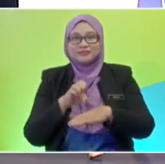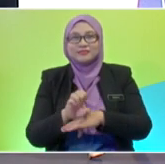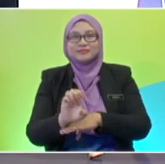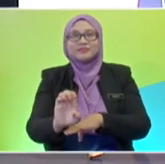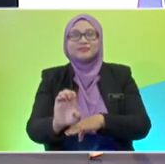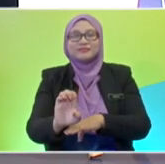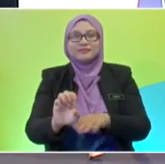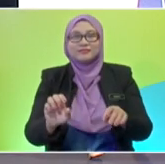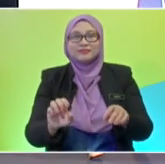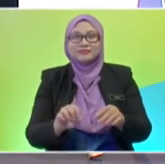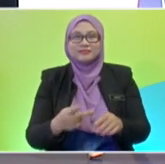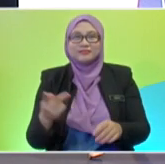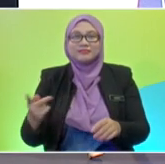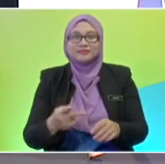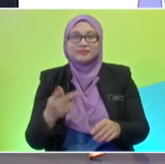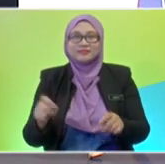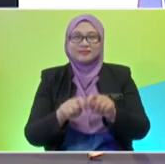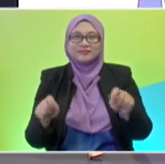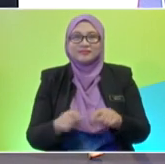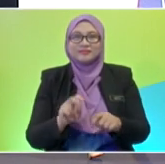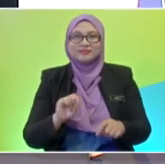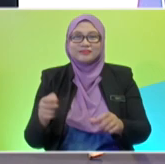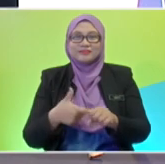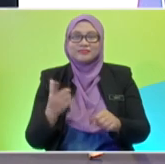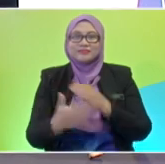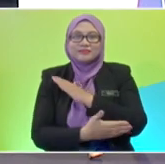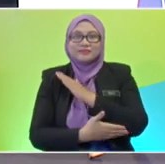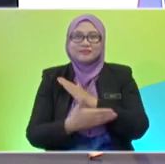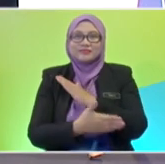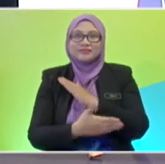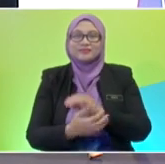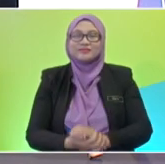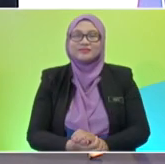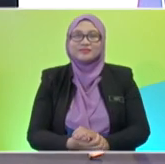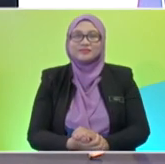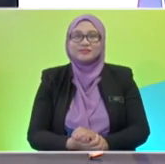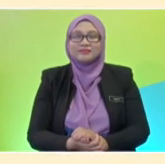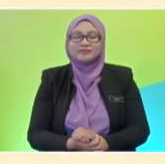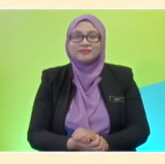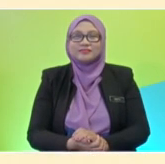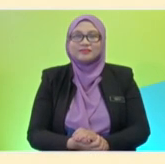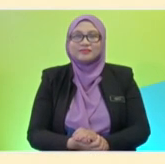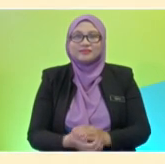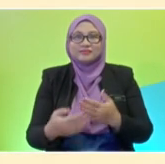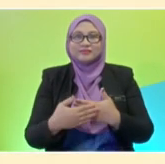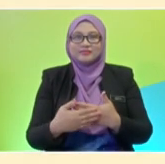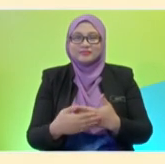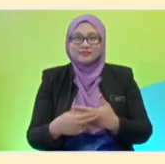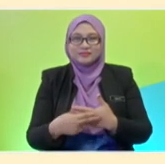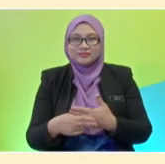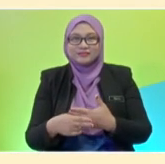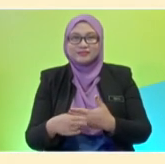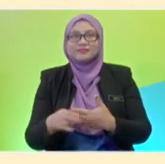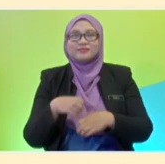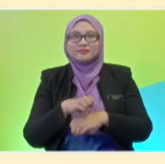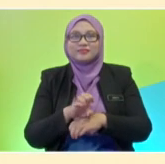negara mengimpor berbagai pertanian seperti Drone penyebab baja yang memang sangat penting sekarang ini